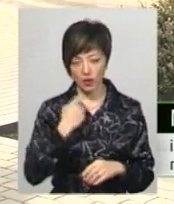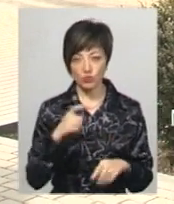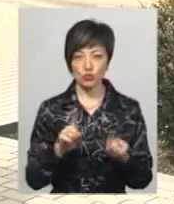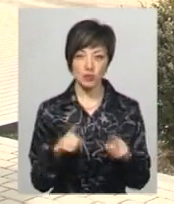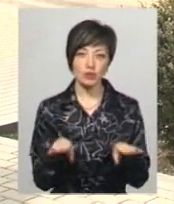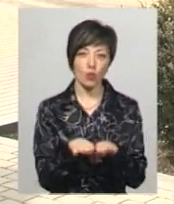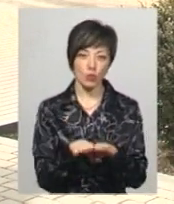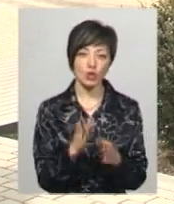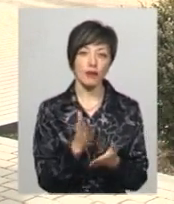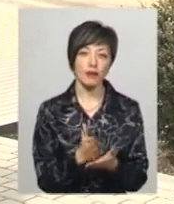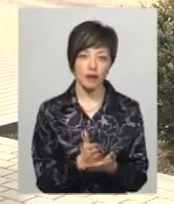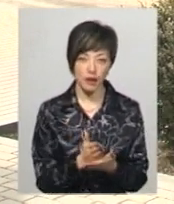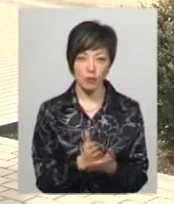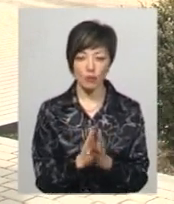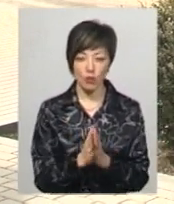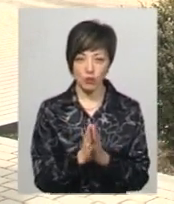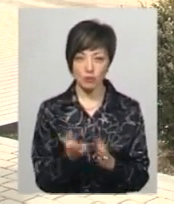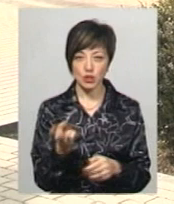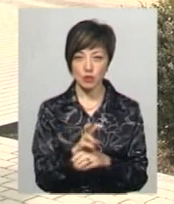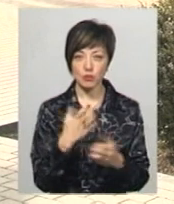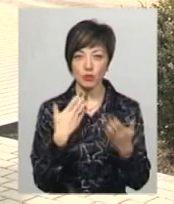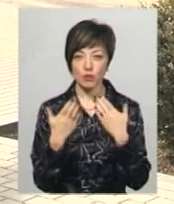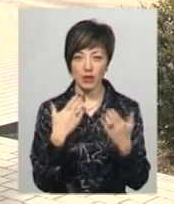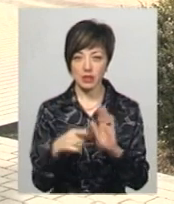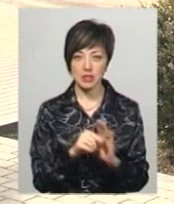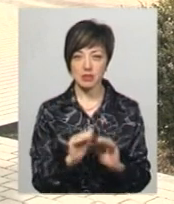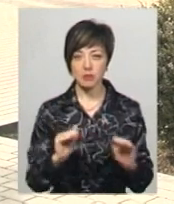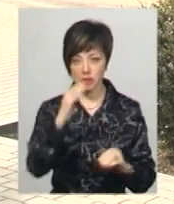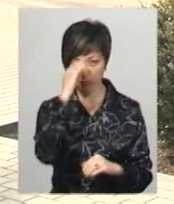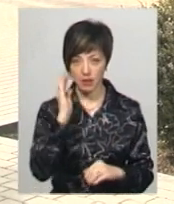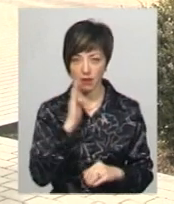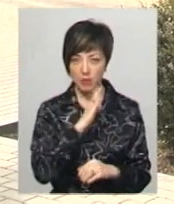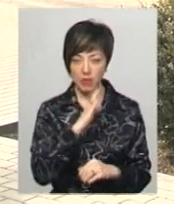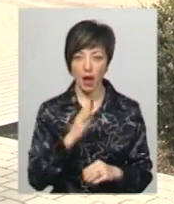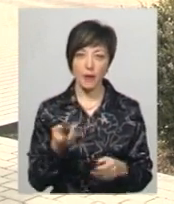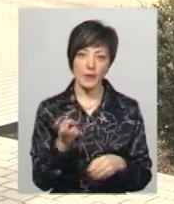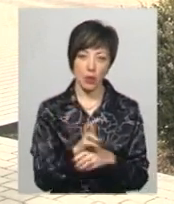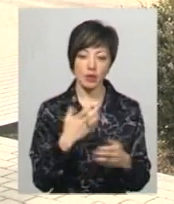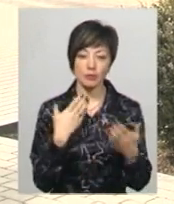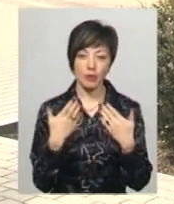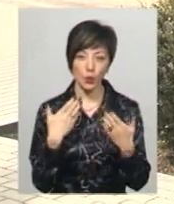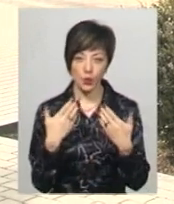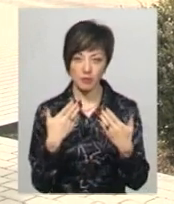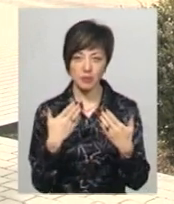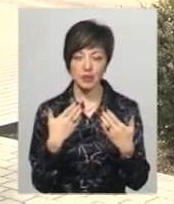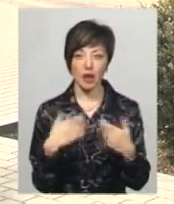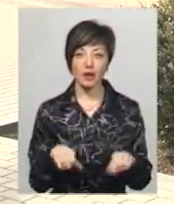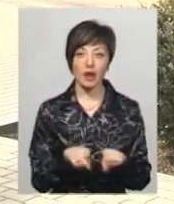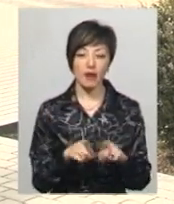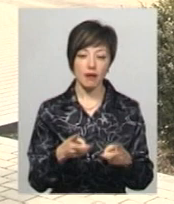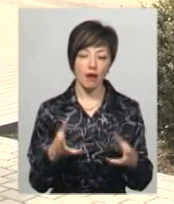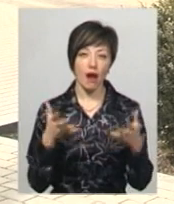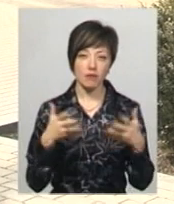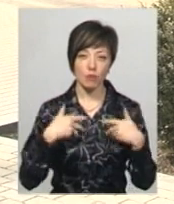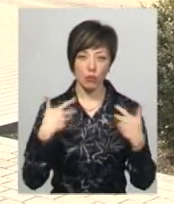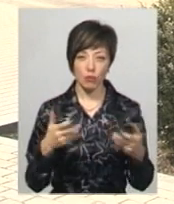щось таке схоже є, і просять, щоб ми прийшли, поспілкувалися з дітьми, з батьками. Ми приходимо, спілкуємося, таких явних